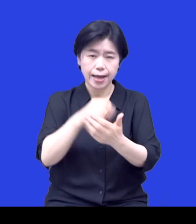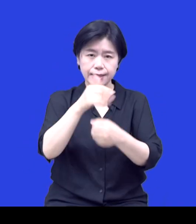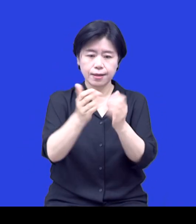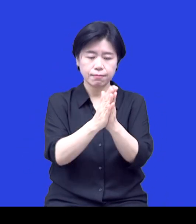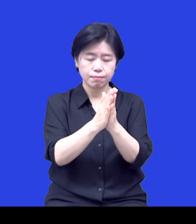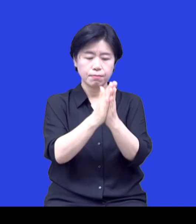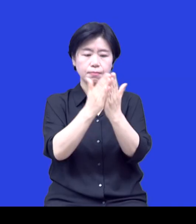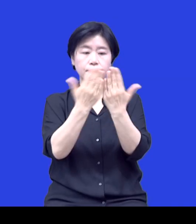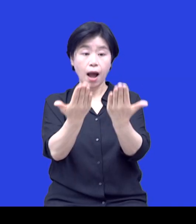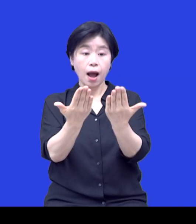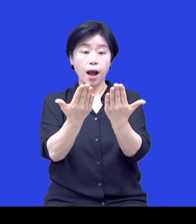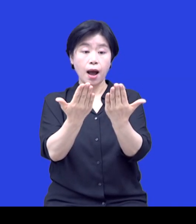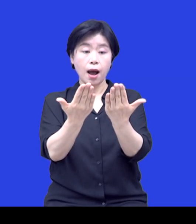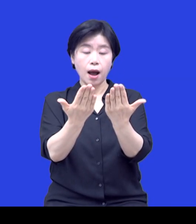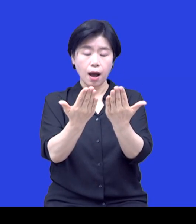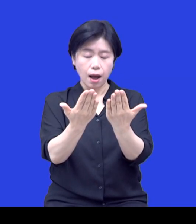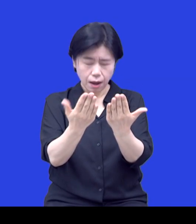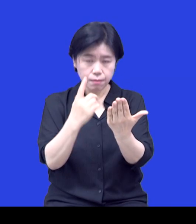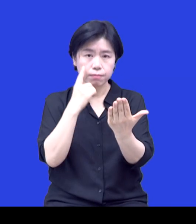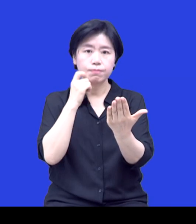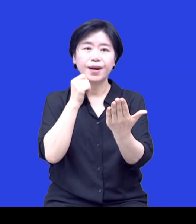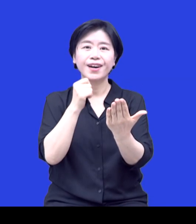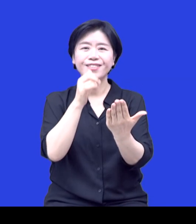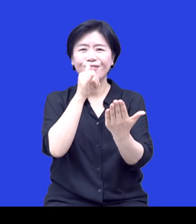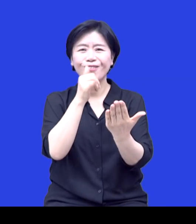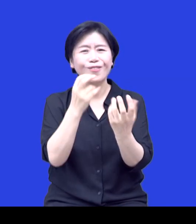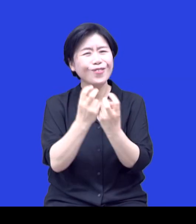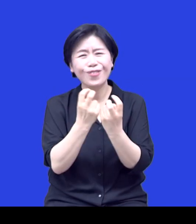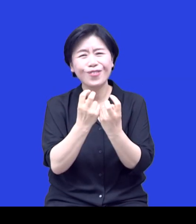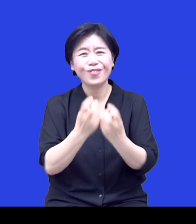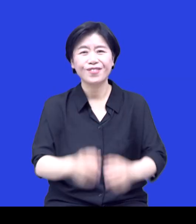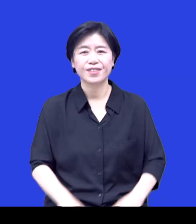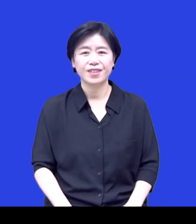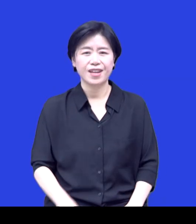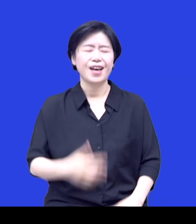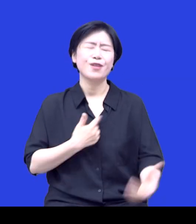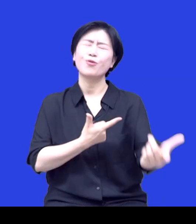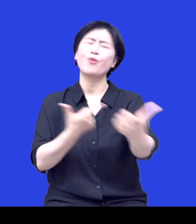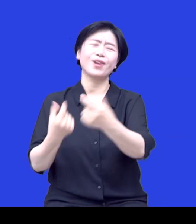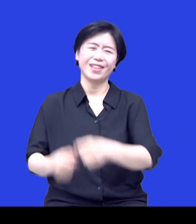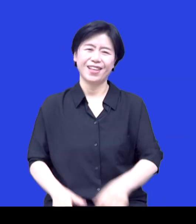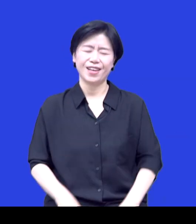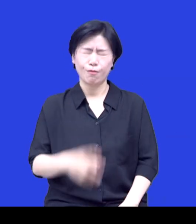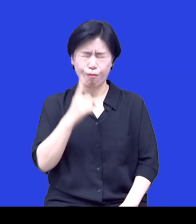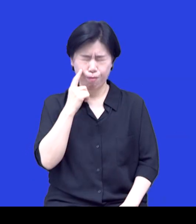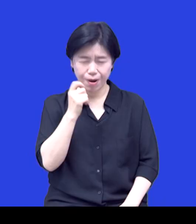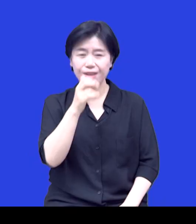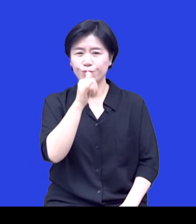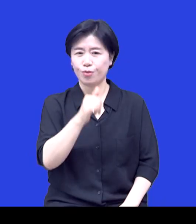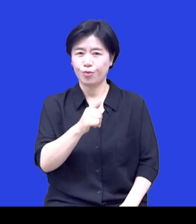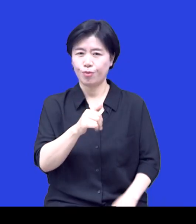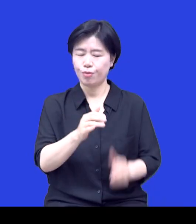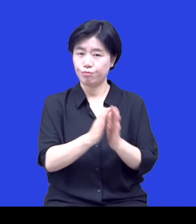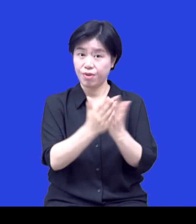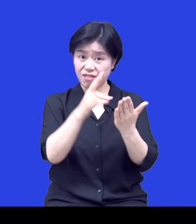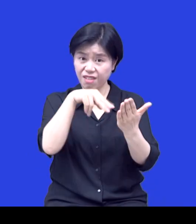이거 어떻게 하면 우리 셋이나만. 어떻게 해요? 아니 저기 다 졸려요. 다 졸려요? 우리 가족이 다 졸려요. 읽기 힘들어요, 솔직히. 그러니까